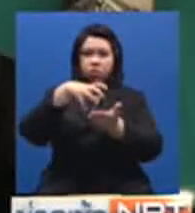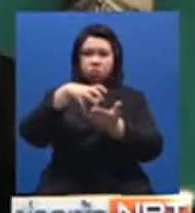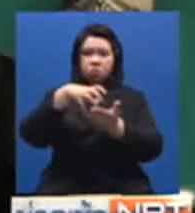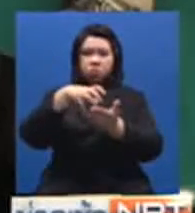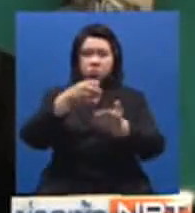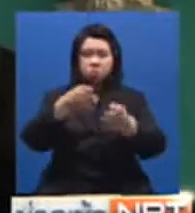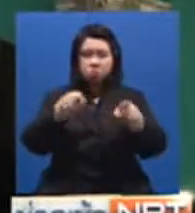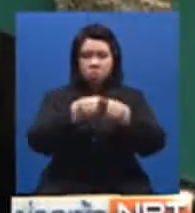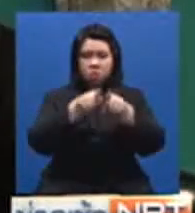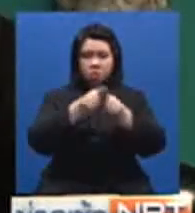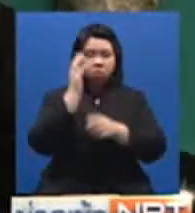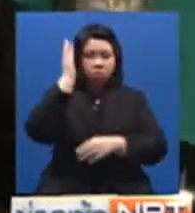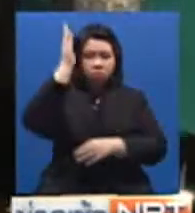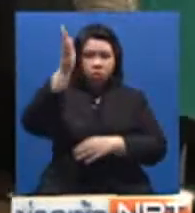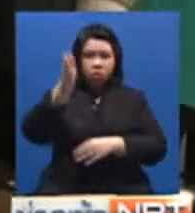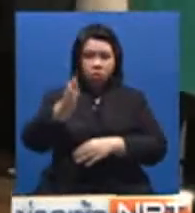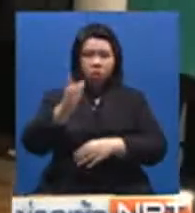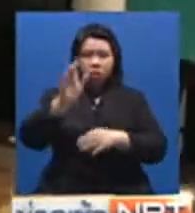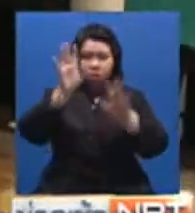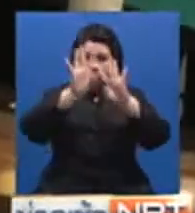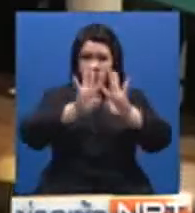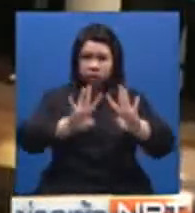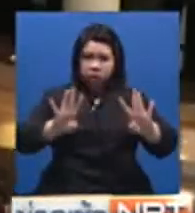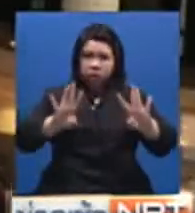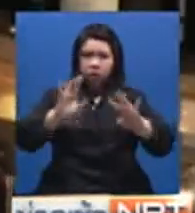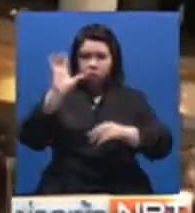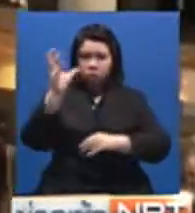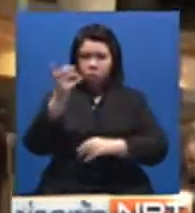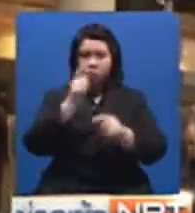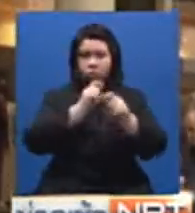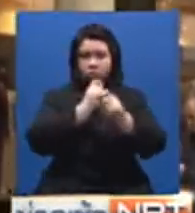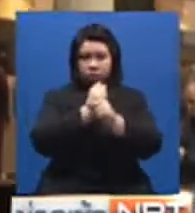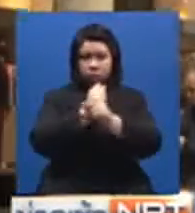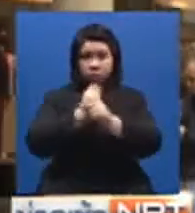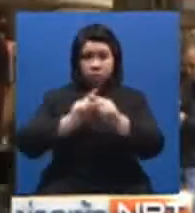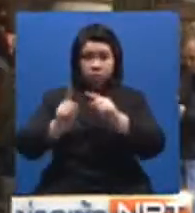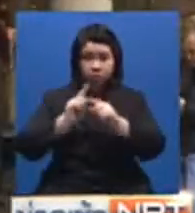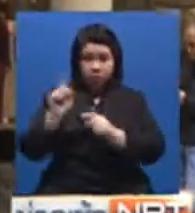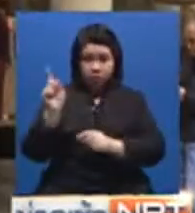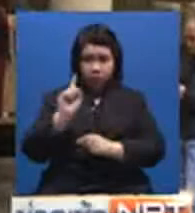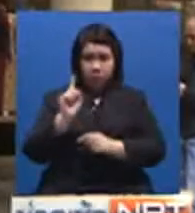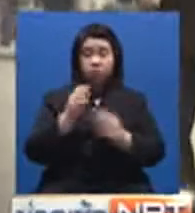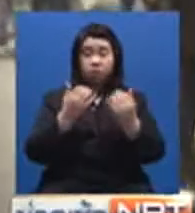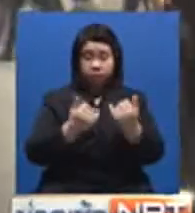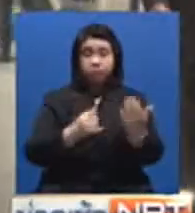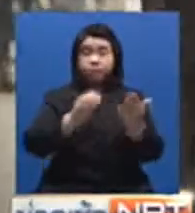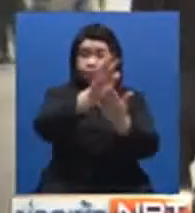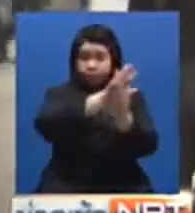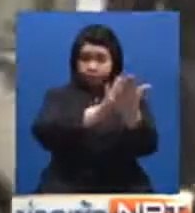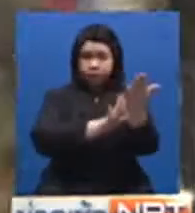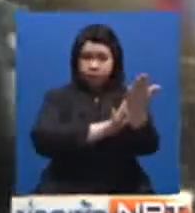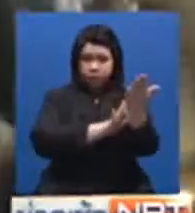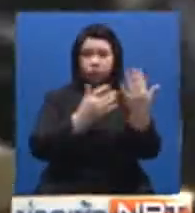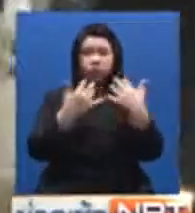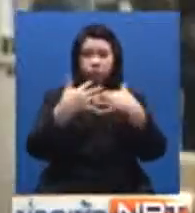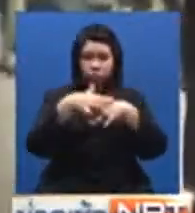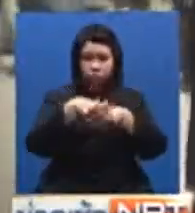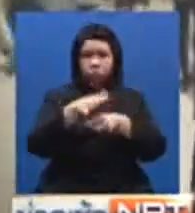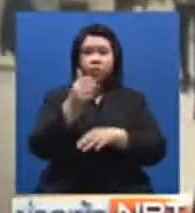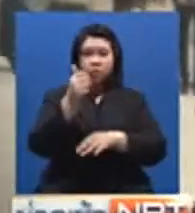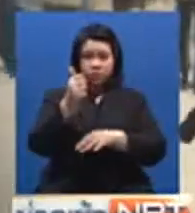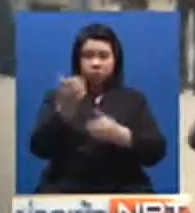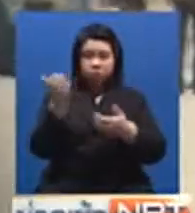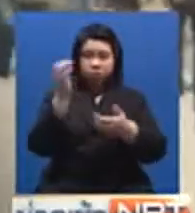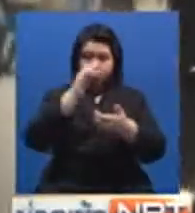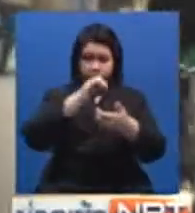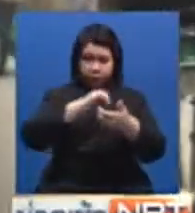างให้อนาคตของอาเซมด้วยโดยจะมีการยืนยันนะคะว่าไทยพร้อมที่จะมีความเป็นส่วนร่วมต่อเวทีความร่วมมือระหว่